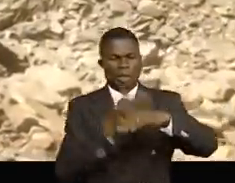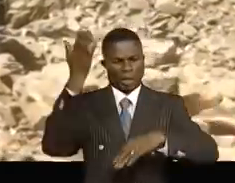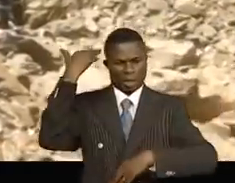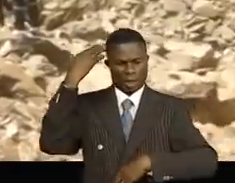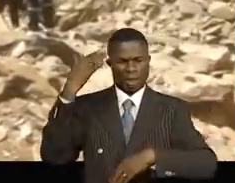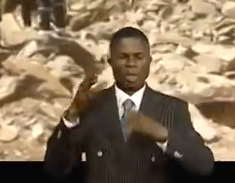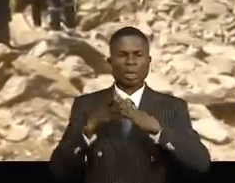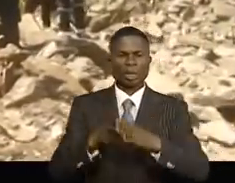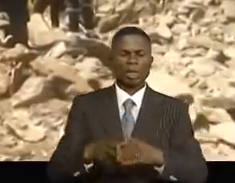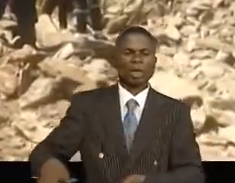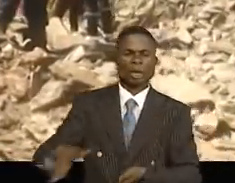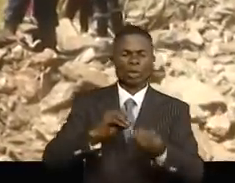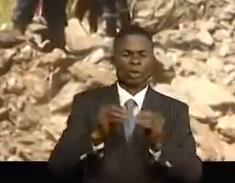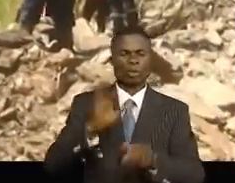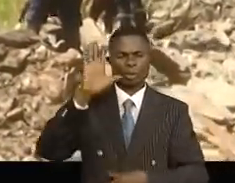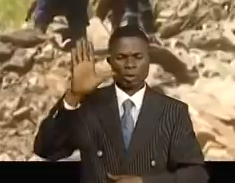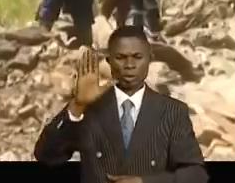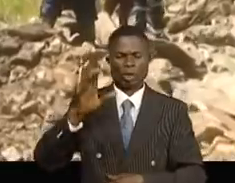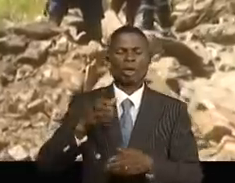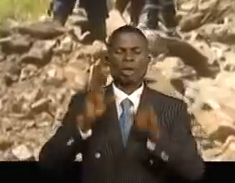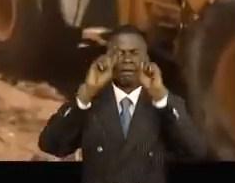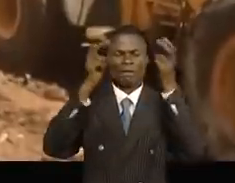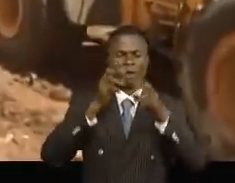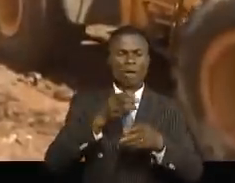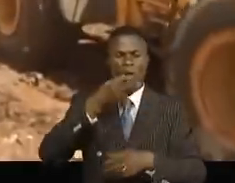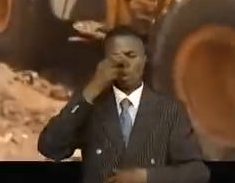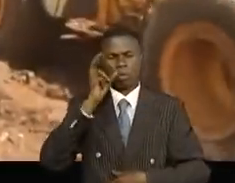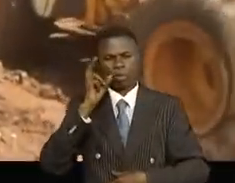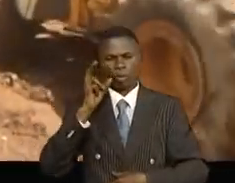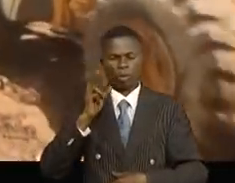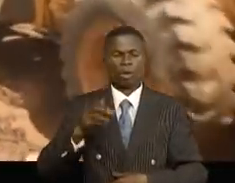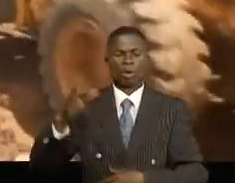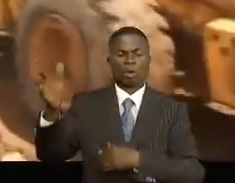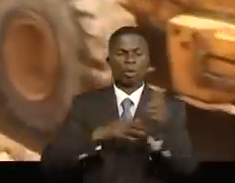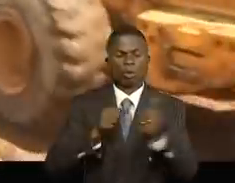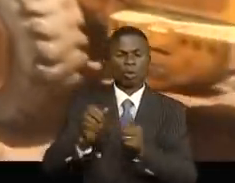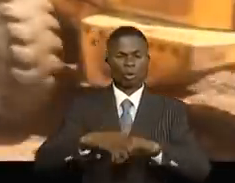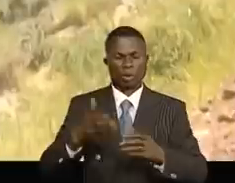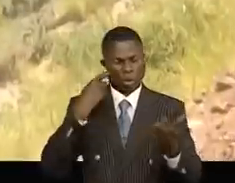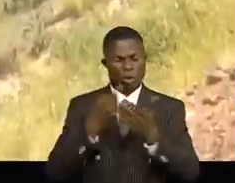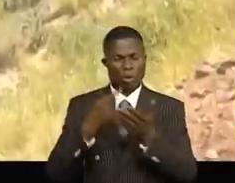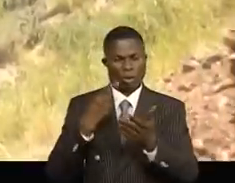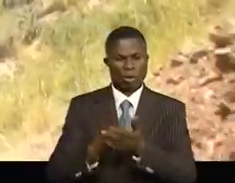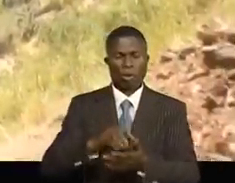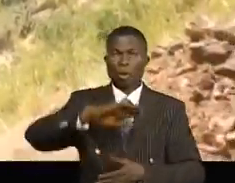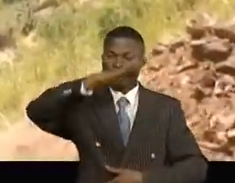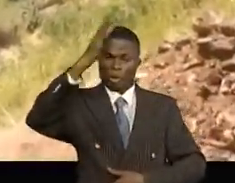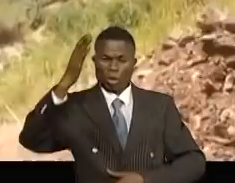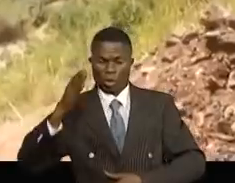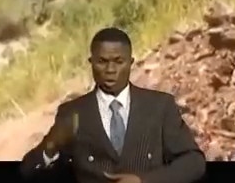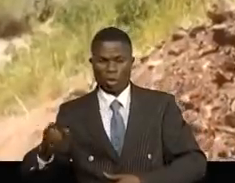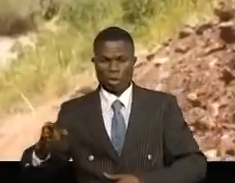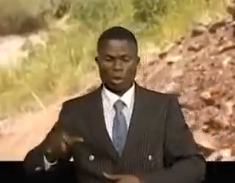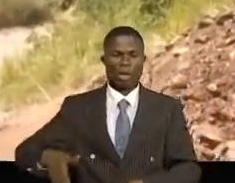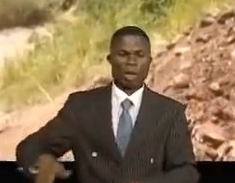Chémoussimbi, sur la RN5 Axe-Boukav-Ouvira. Après le dégagement des éboulements, le constat est que les collines d'Ngomo sur lesquelles